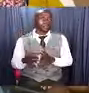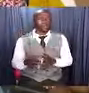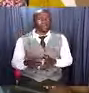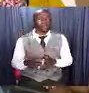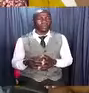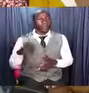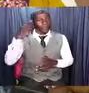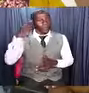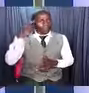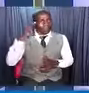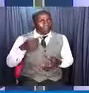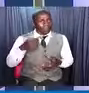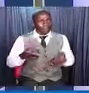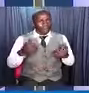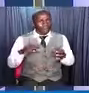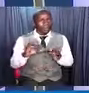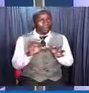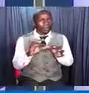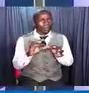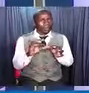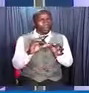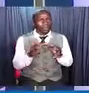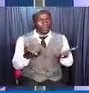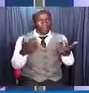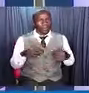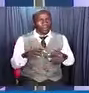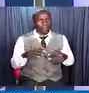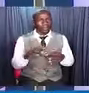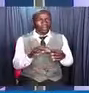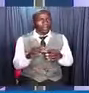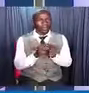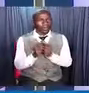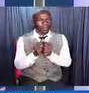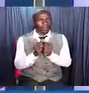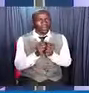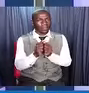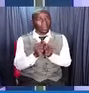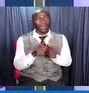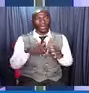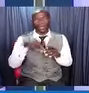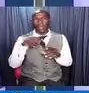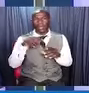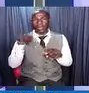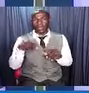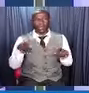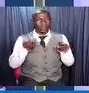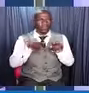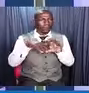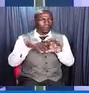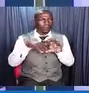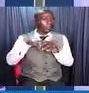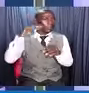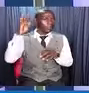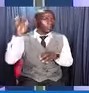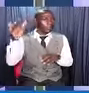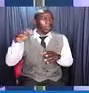Kwa kutimiza neno umoja. For fulfilling the word unity. Kusanyika pamoja. Of gathering together. Nini mulio hapa. Those who are here. Hata wale walio inje.